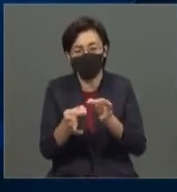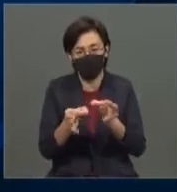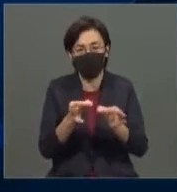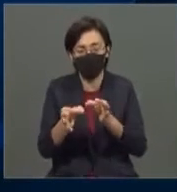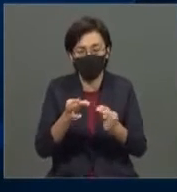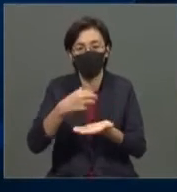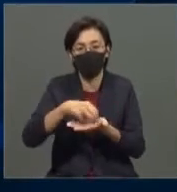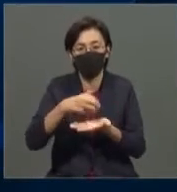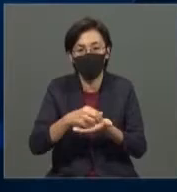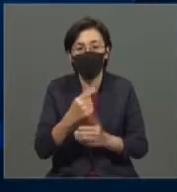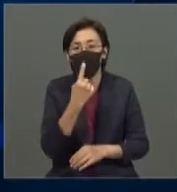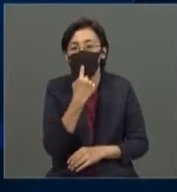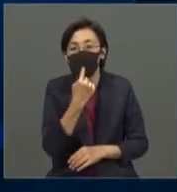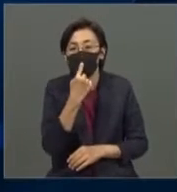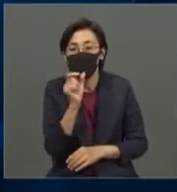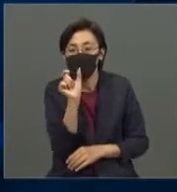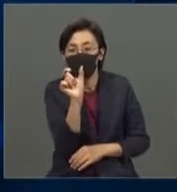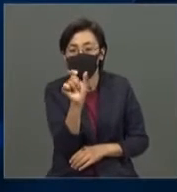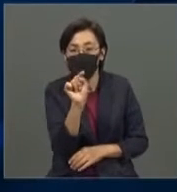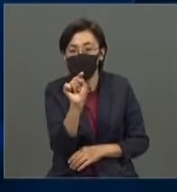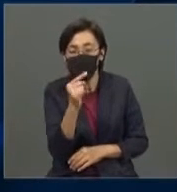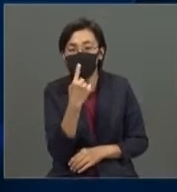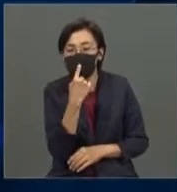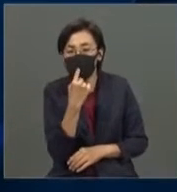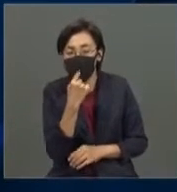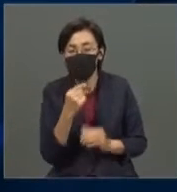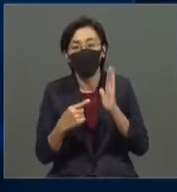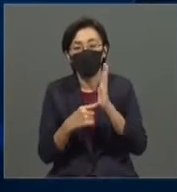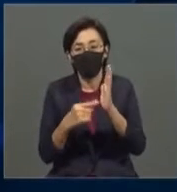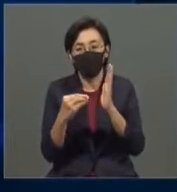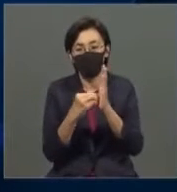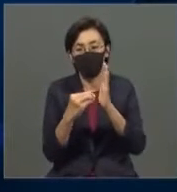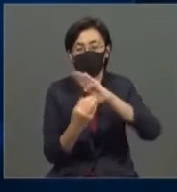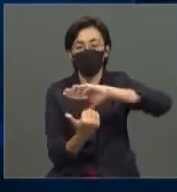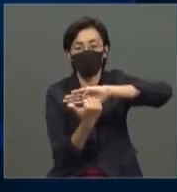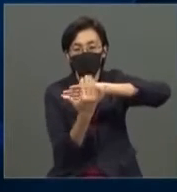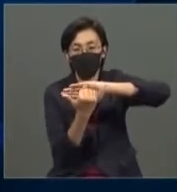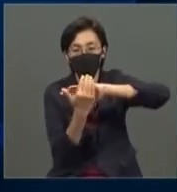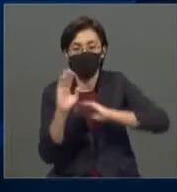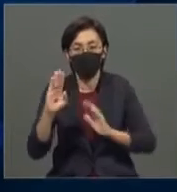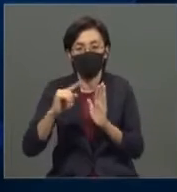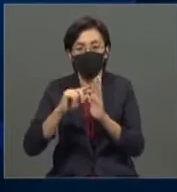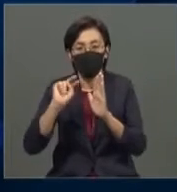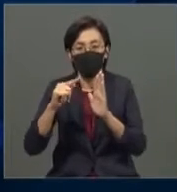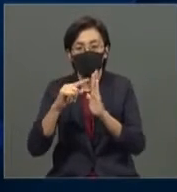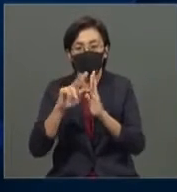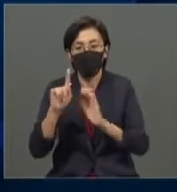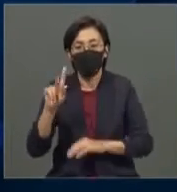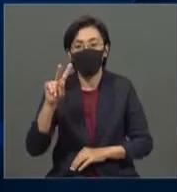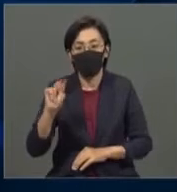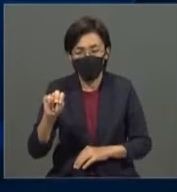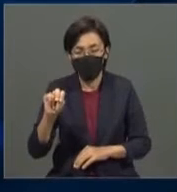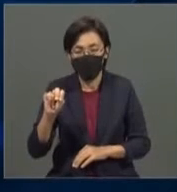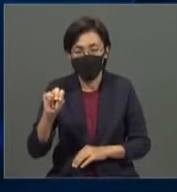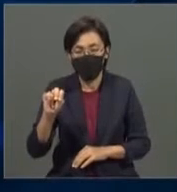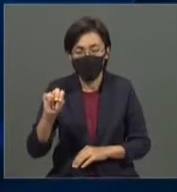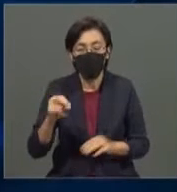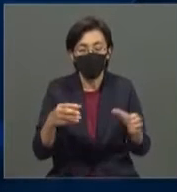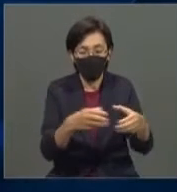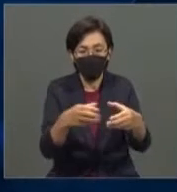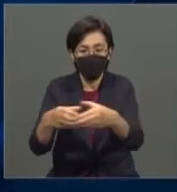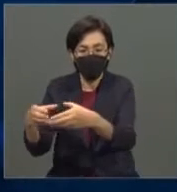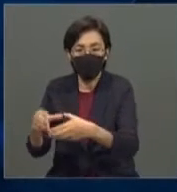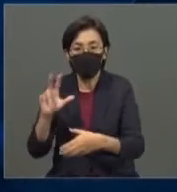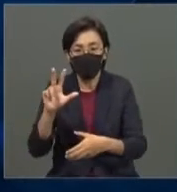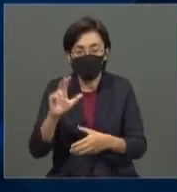ต่ก็กลับเรียนว่าสีแดงๆที่เราเน้นย้ำขึ้นมาอย่างกรุงเทพเหนือนะครับที่บางเขนเนี่ยจะเป็นขึ้นมา3คลัสเตอร์นะ